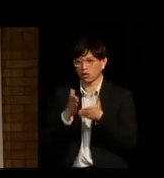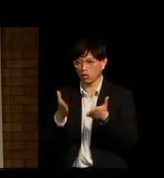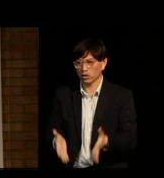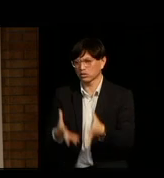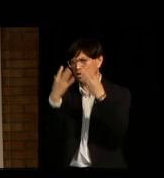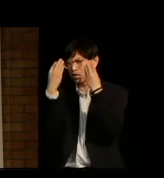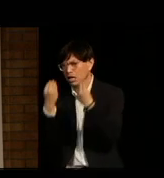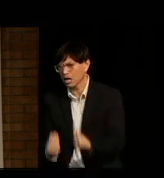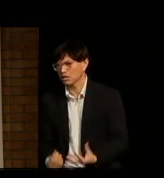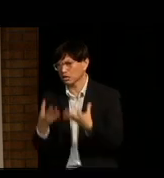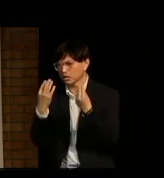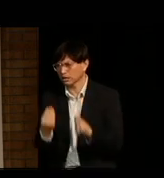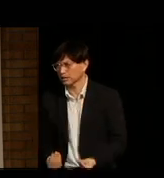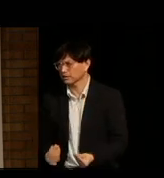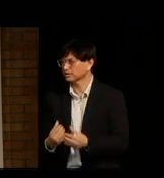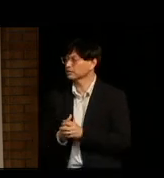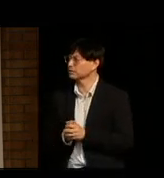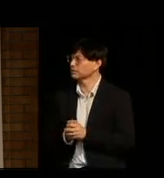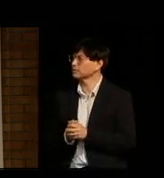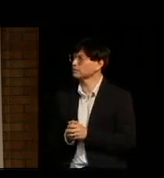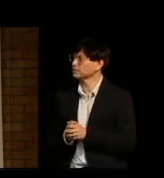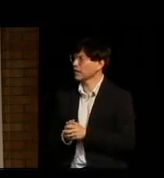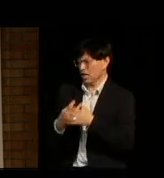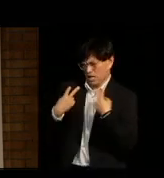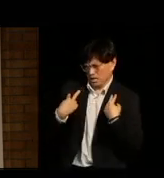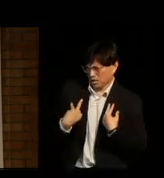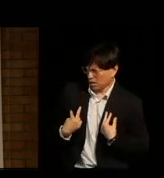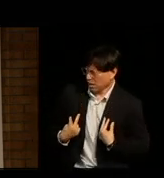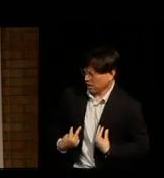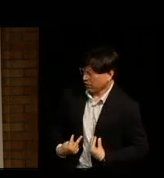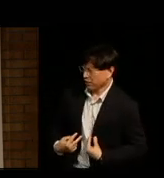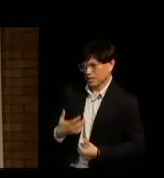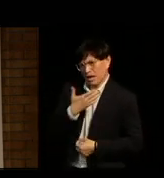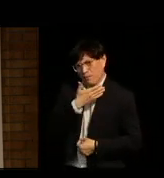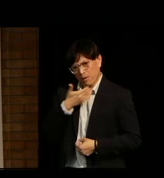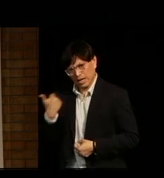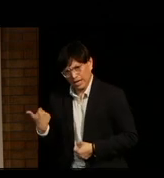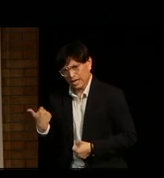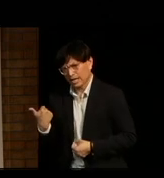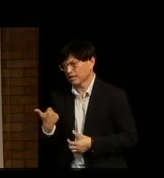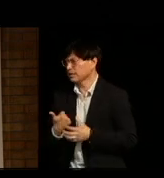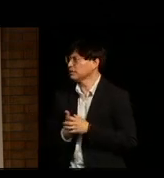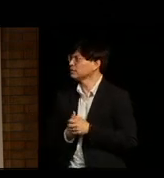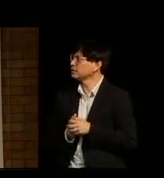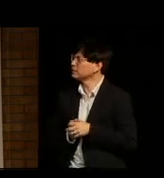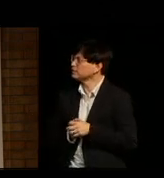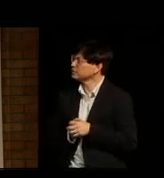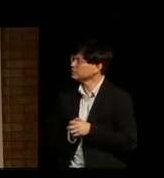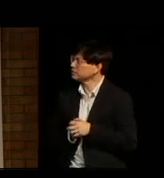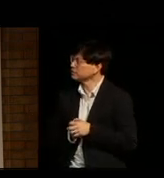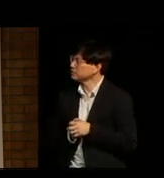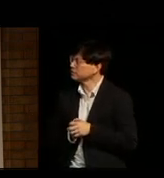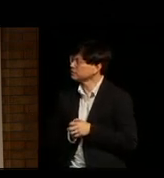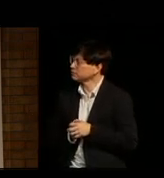abbiamo visto che gli può dare quella speranza che in quel momento stava cominciando a mancare